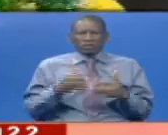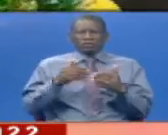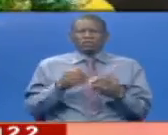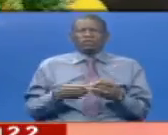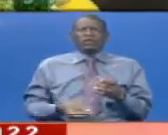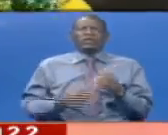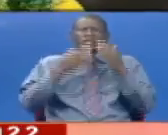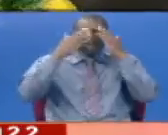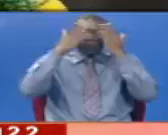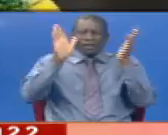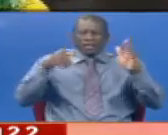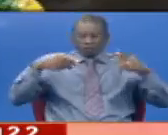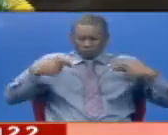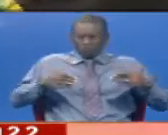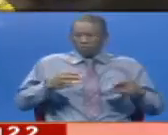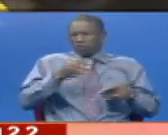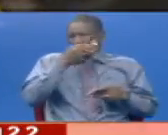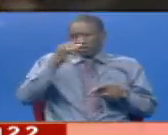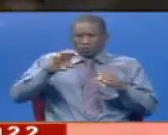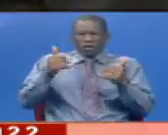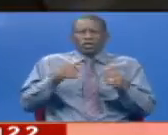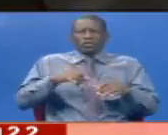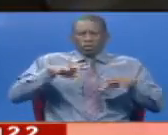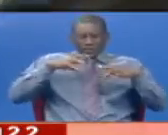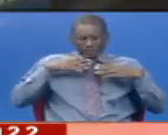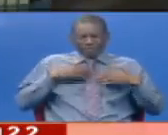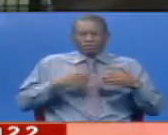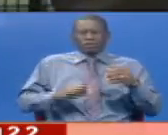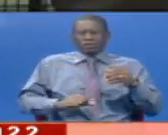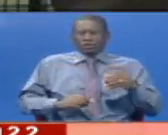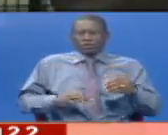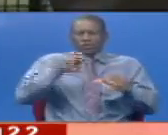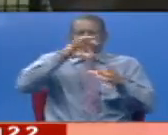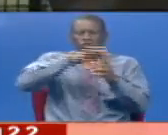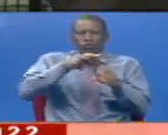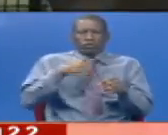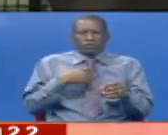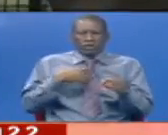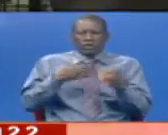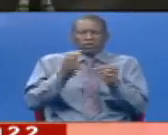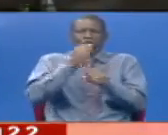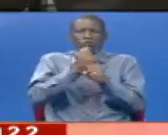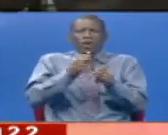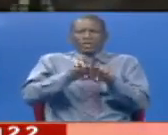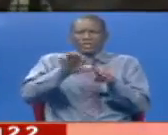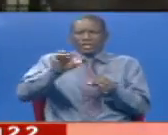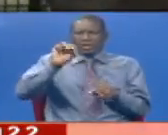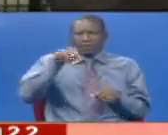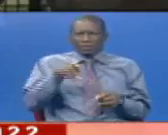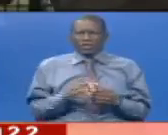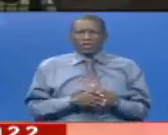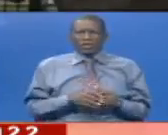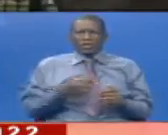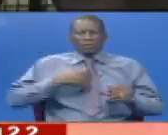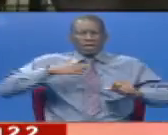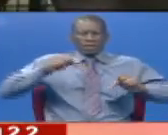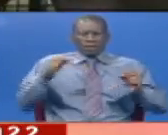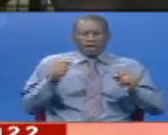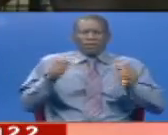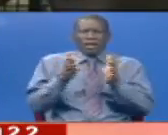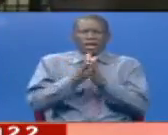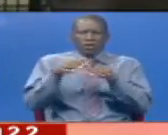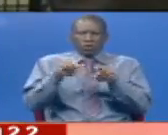kuhamasisha wenyeji wa Nyeri vya kutosha wakubali kunipa nafasi ya kuwatumikia kama mbunge wao. Nina raha na